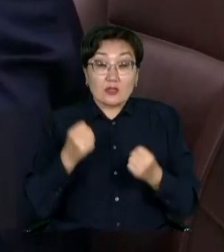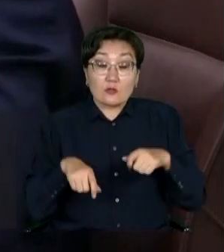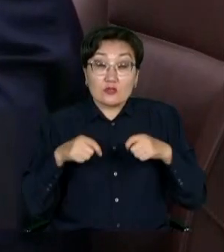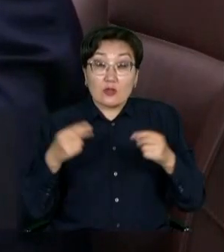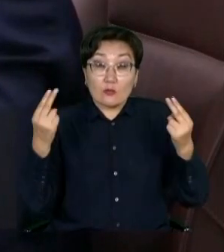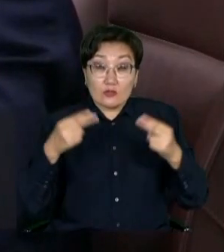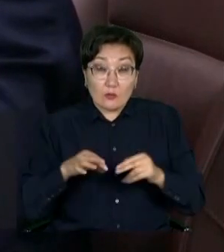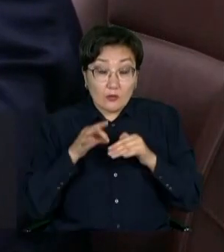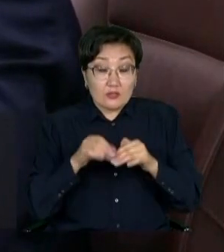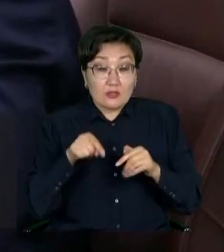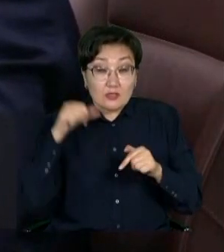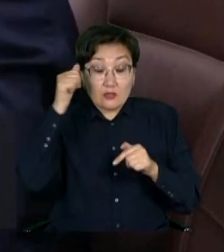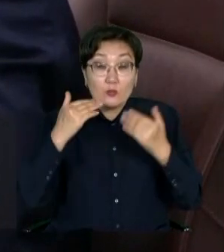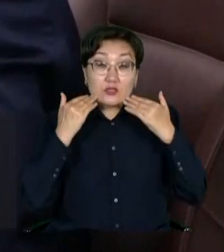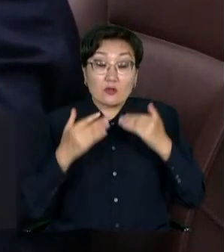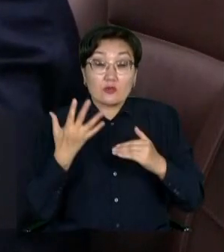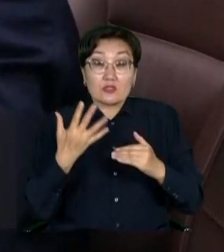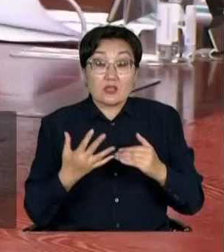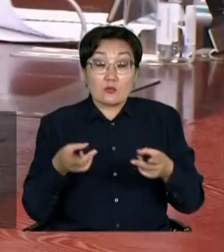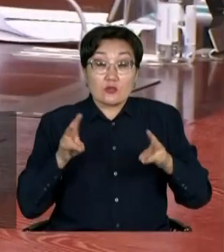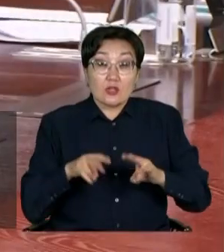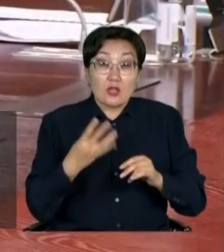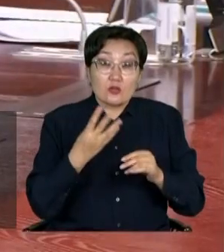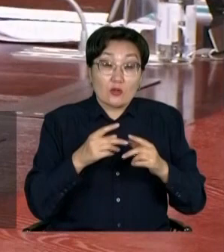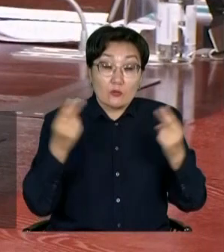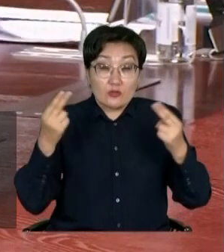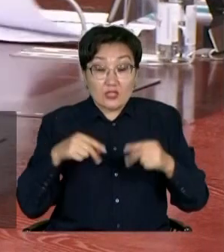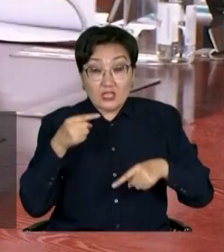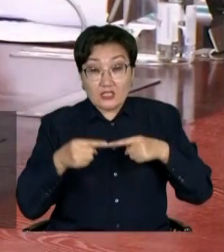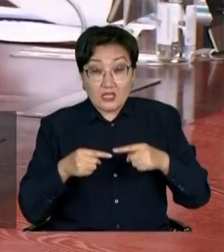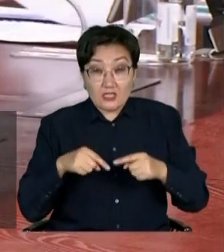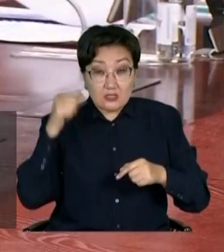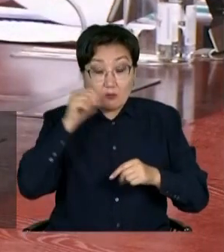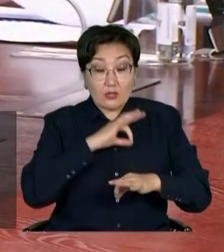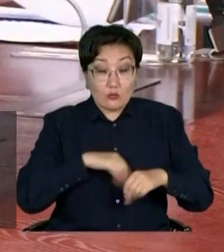пункттері бойынша ағымдағы жылдың соңына дейін 5, қалған 4 пункт келесі жылы пайдалануға беріледі.